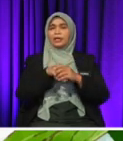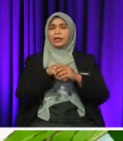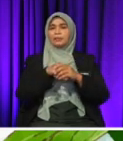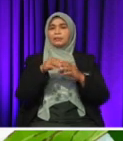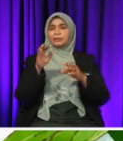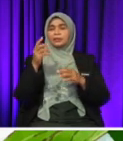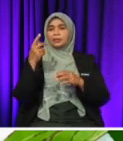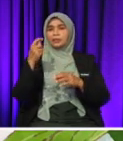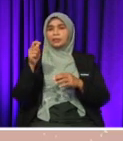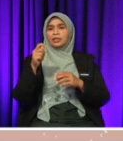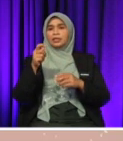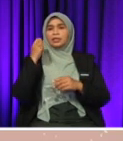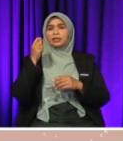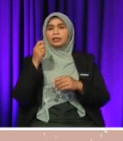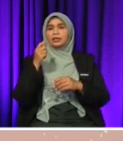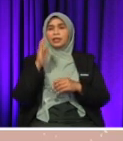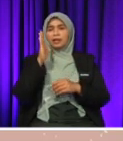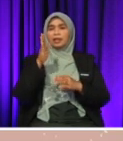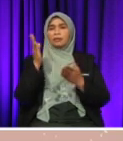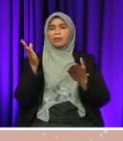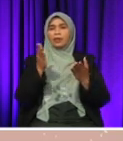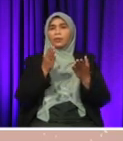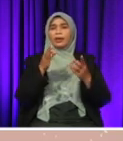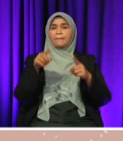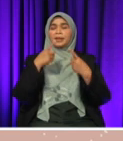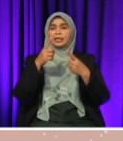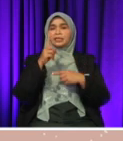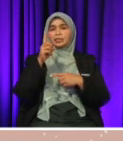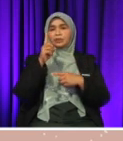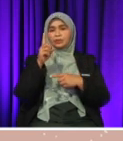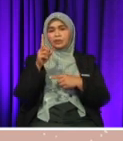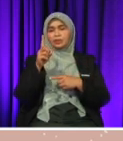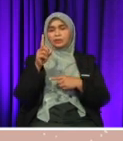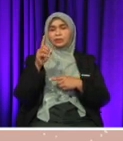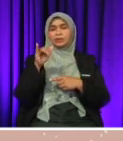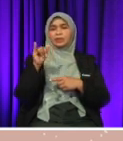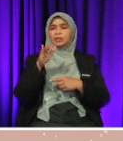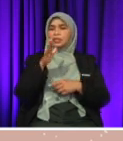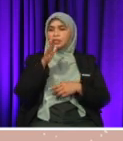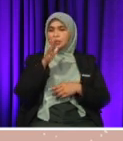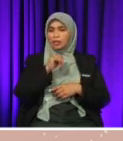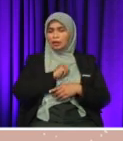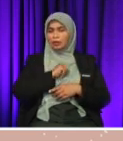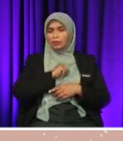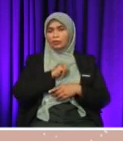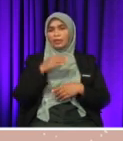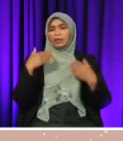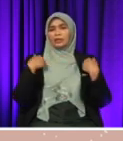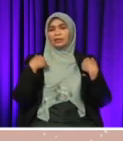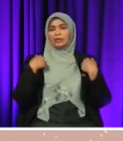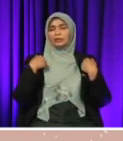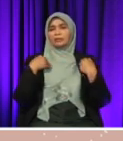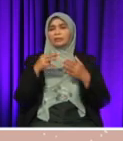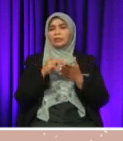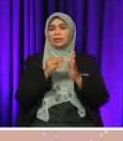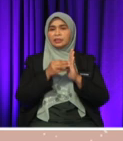adik-adiknya Tekan bakal membawa pergi satu-satunya yang aku miliki aku itu di situ menunjukkan watak anak